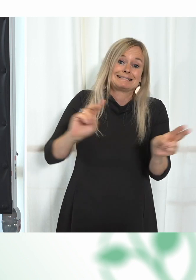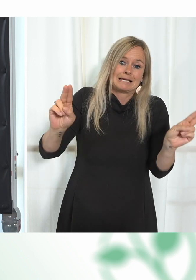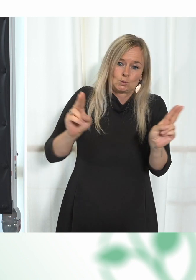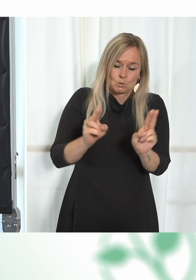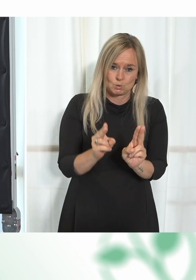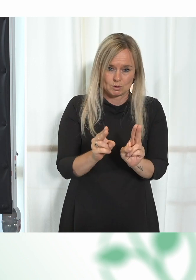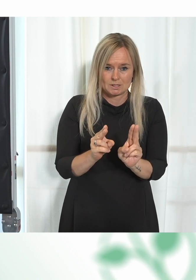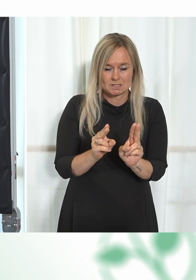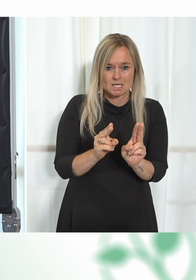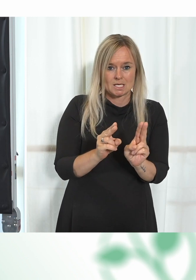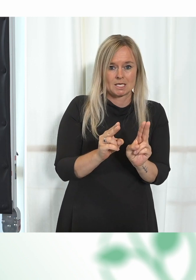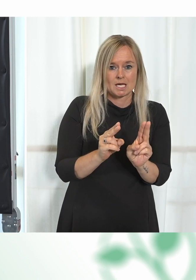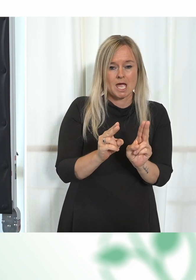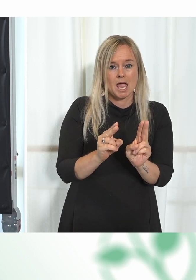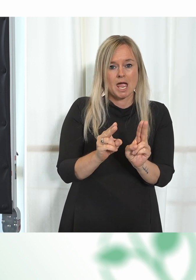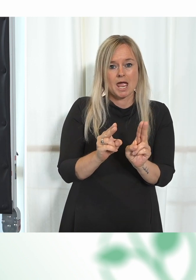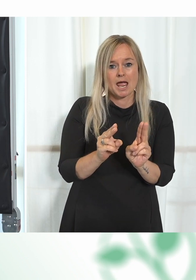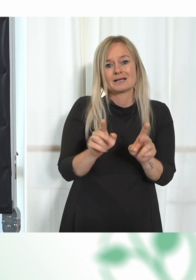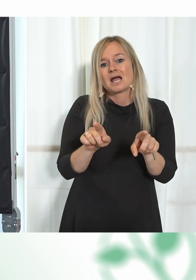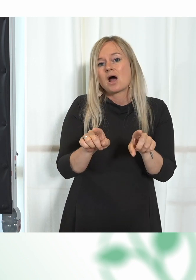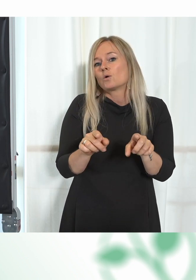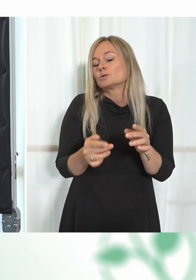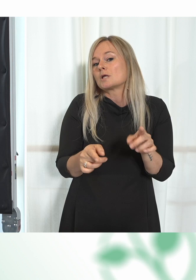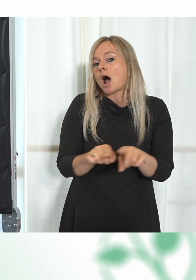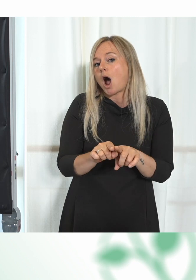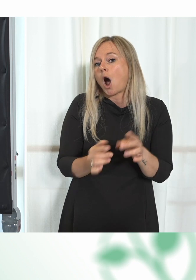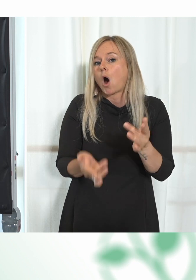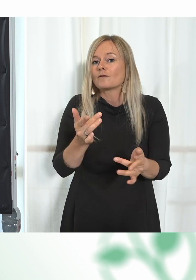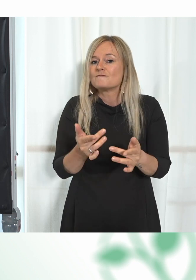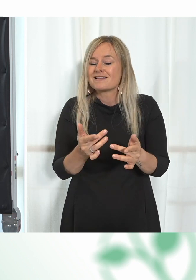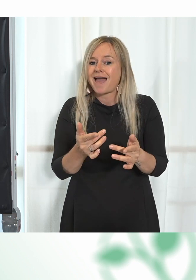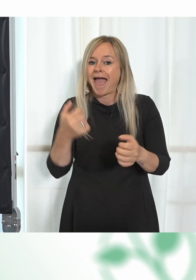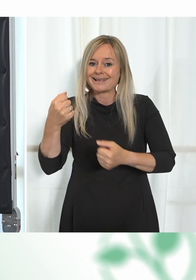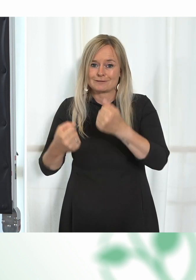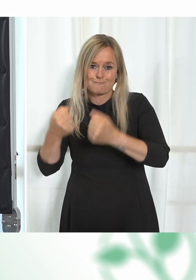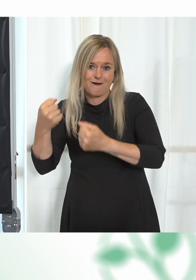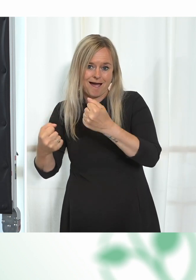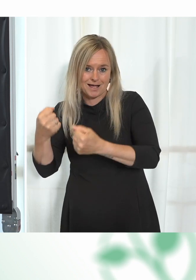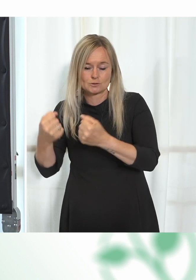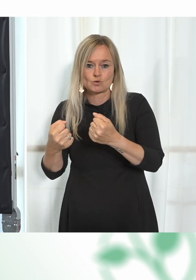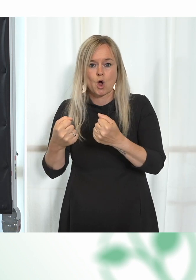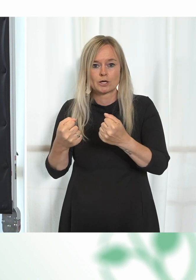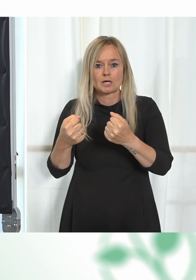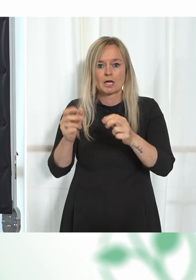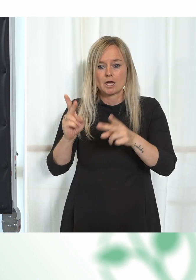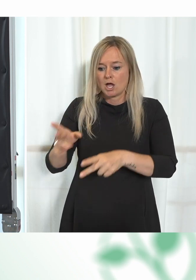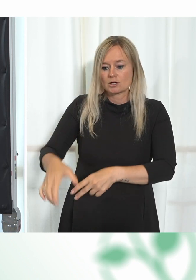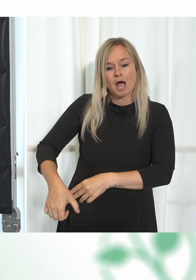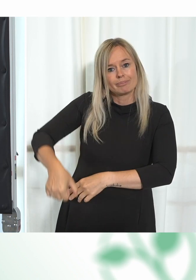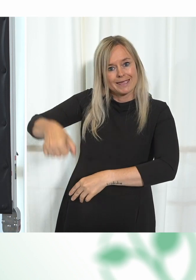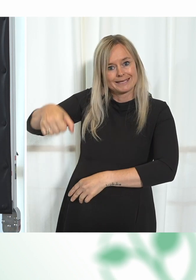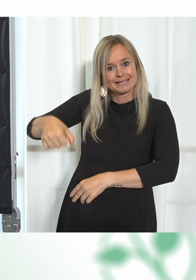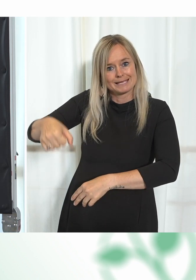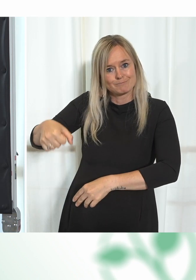sie gewisse Utensilien kriegen, wie sprich Fahrzeuge. Wir haben Fahrzeuge, die kann man so ganz heben, dass sie sich nicht